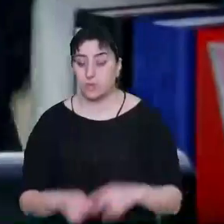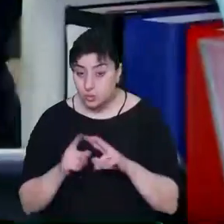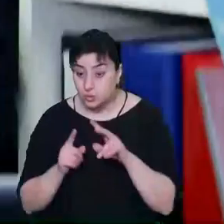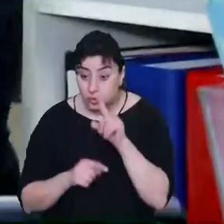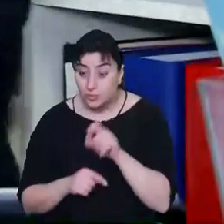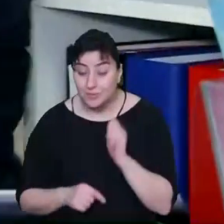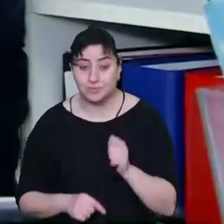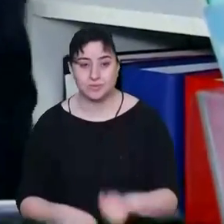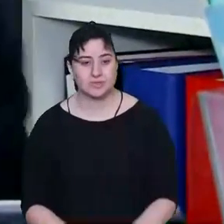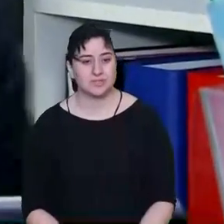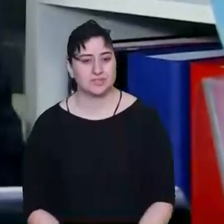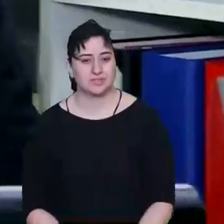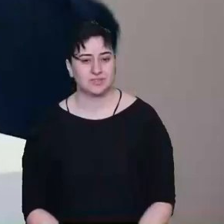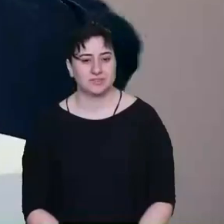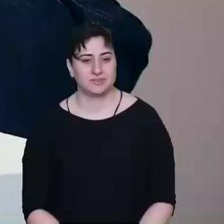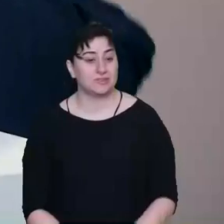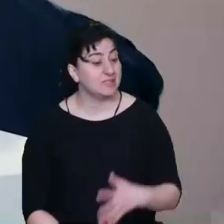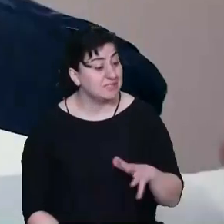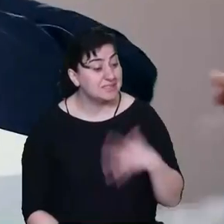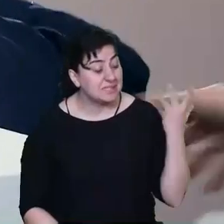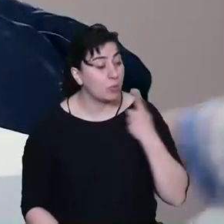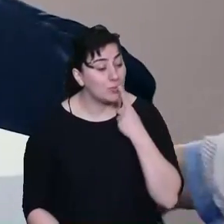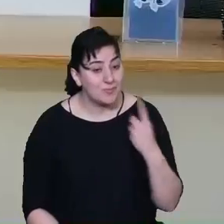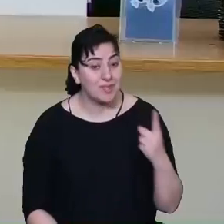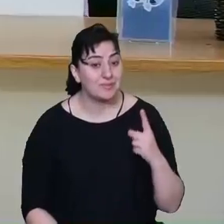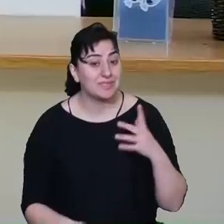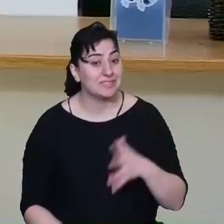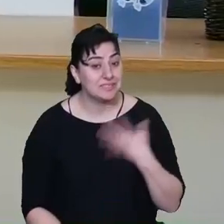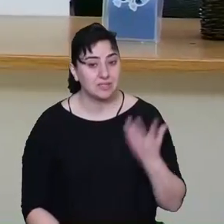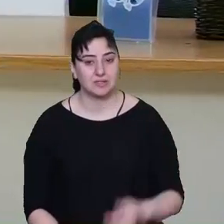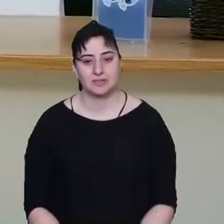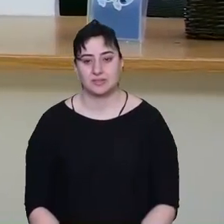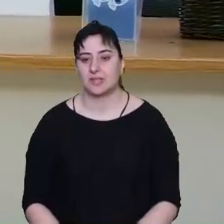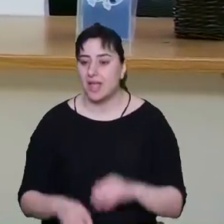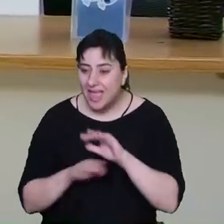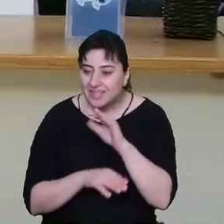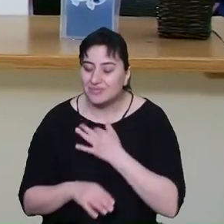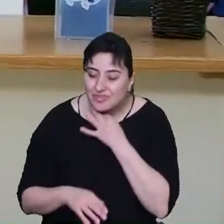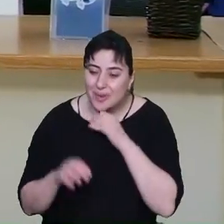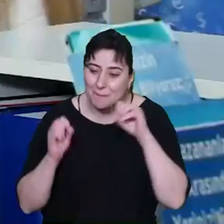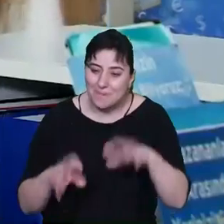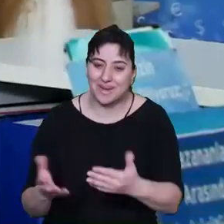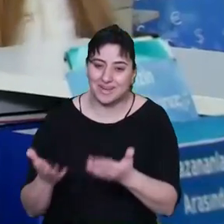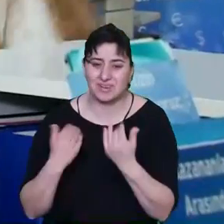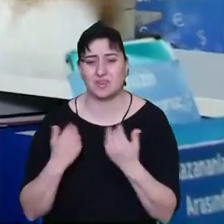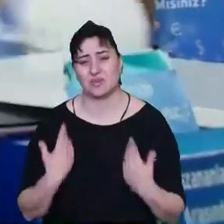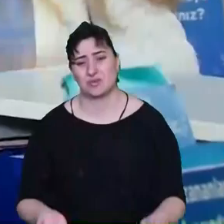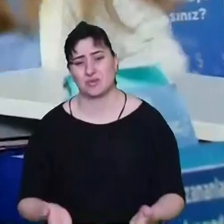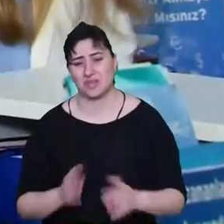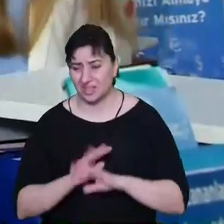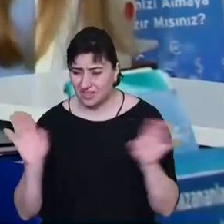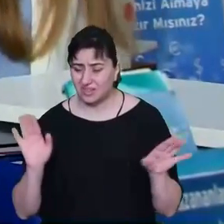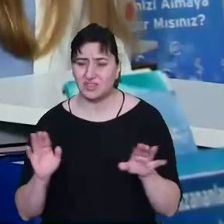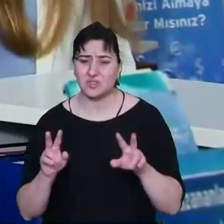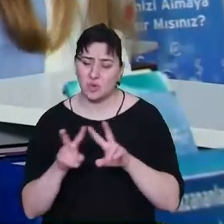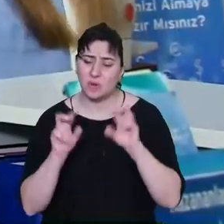Nurhancığım sana sormak zorundayım abiciğim. Yani. Ağzını kapattı. İstemiyorum dedim Erdem. İstemiyorum. Ya hayatım gelsene ya. Boş ver, bırak. Of. Yeter